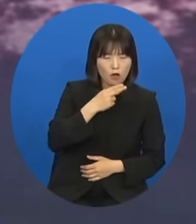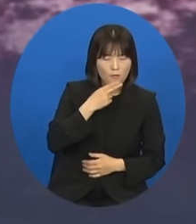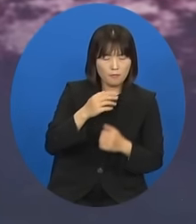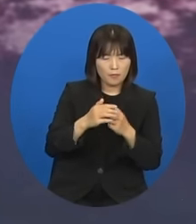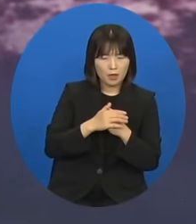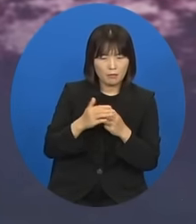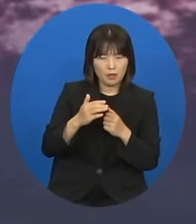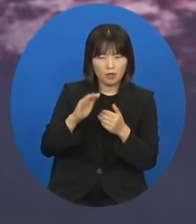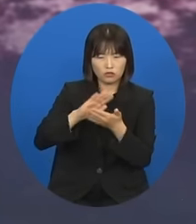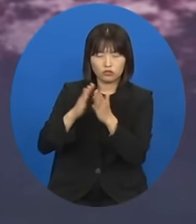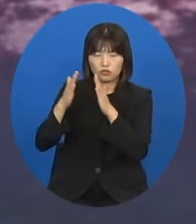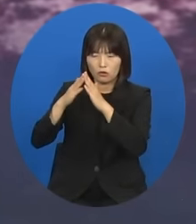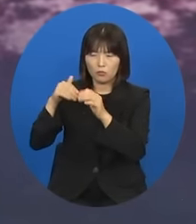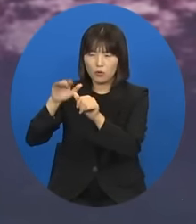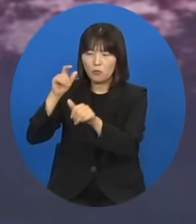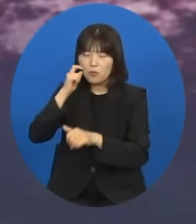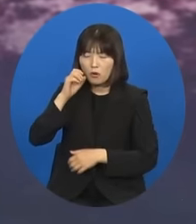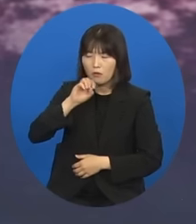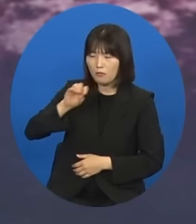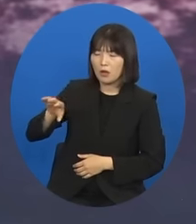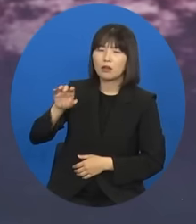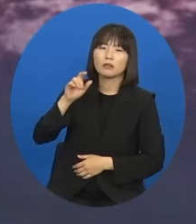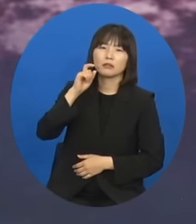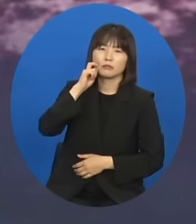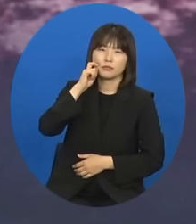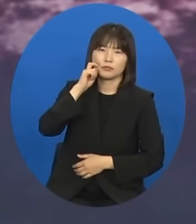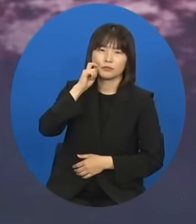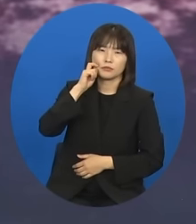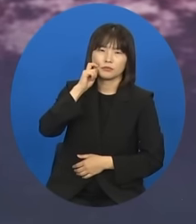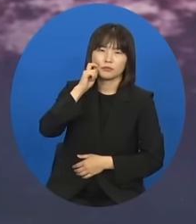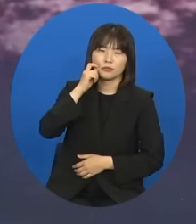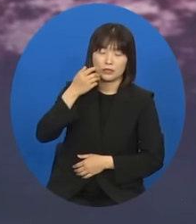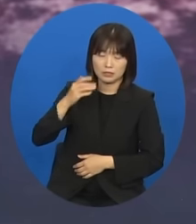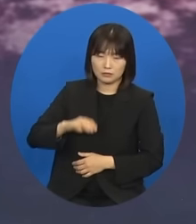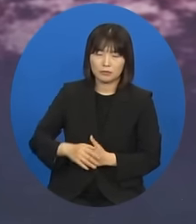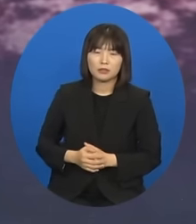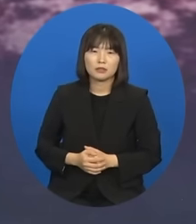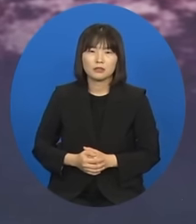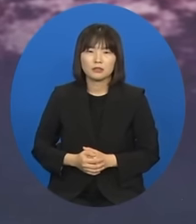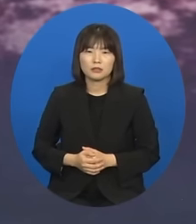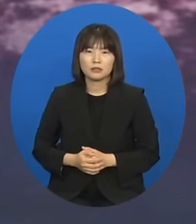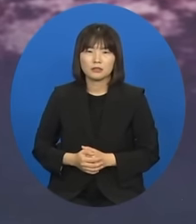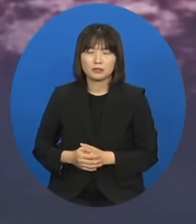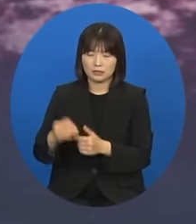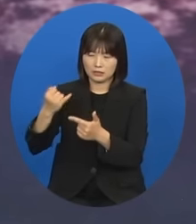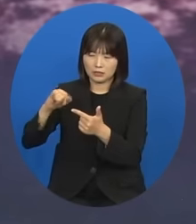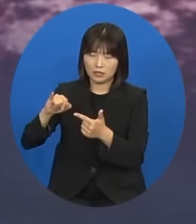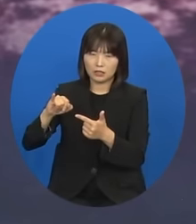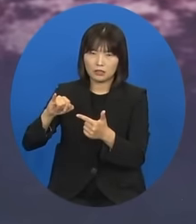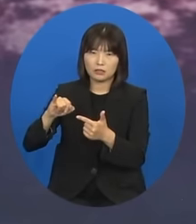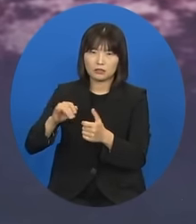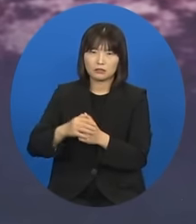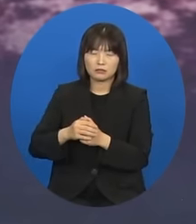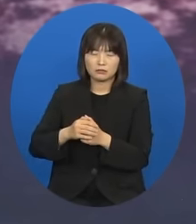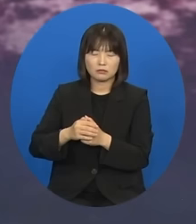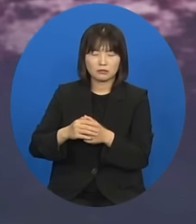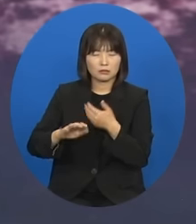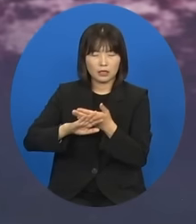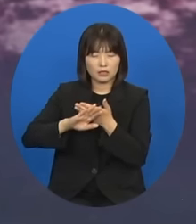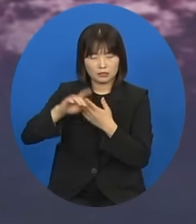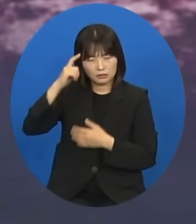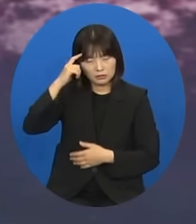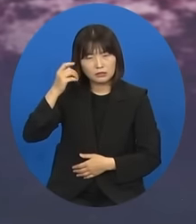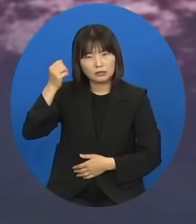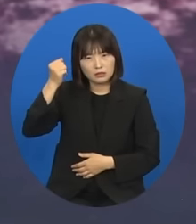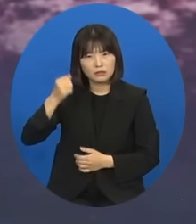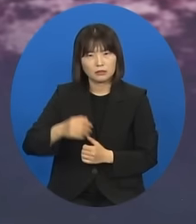같아요 그러나 둘째는 평생 그것을 그렇게 받아들이지 않은 거죠 아빠가 나 사랑하지